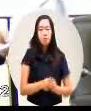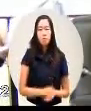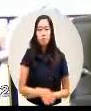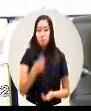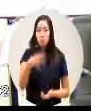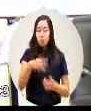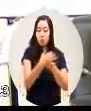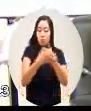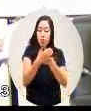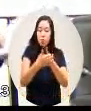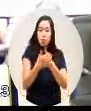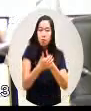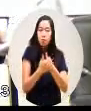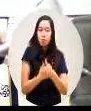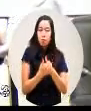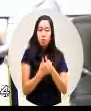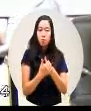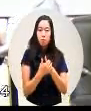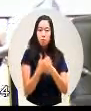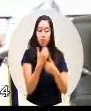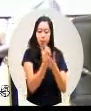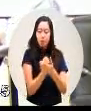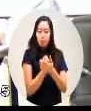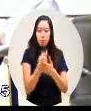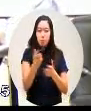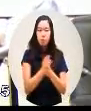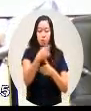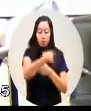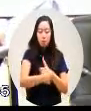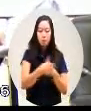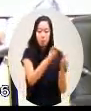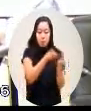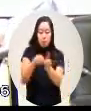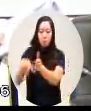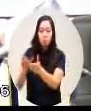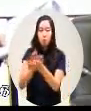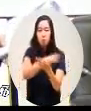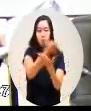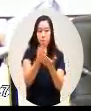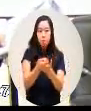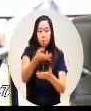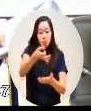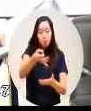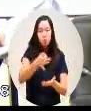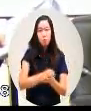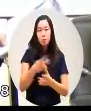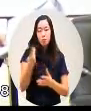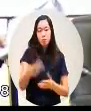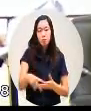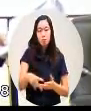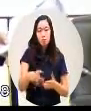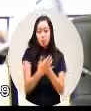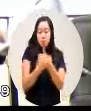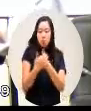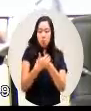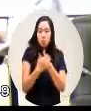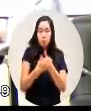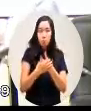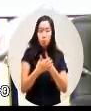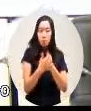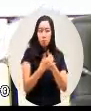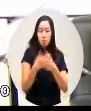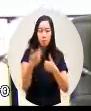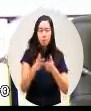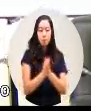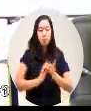在保障安尼个人啊整体诶财产啊，甲维护着按这个